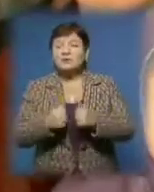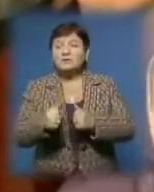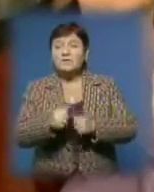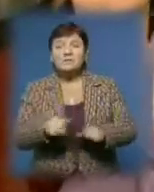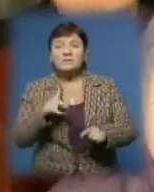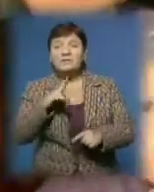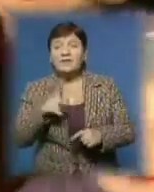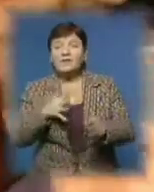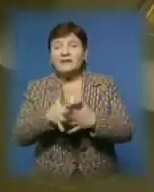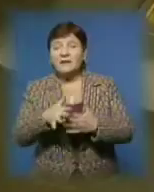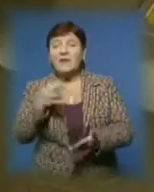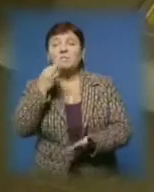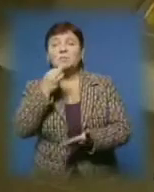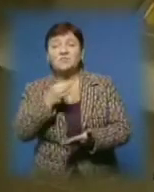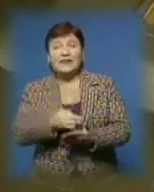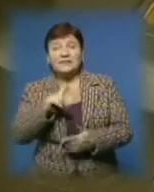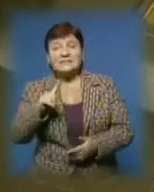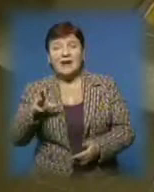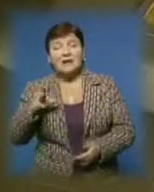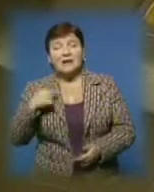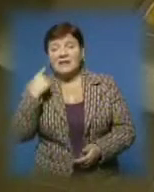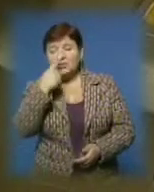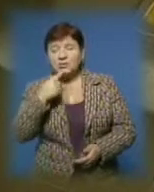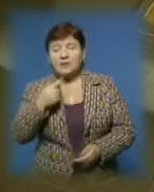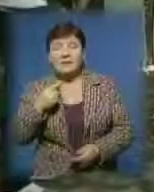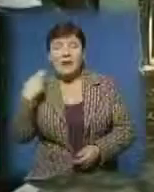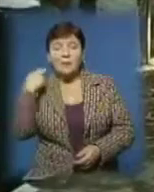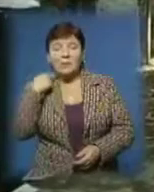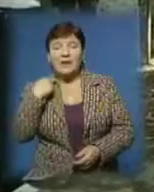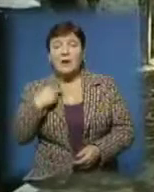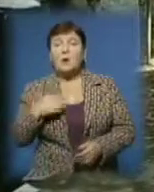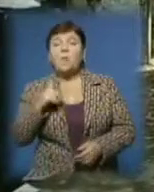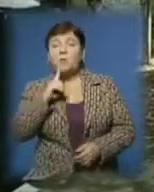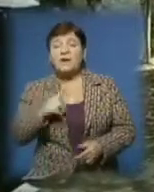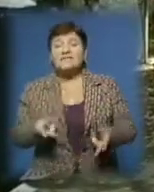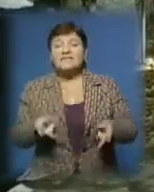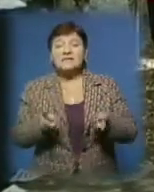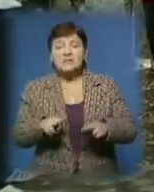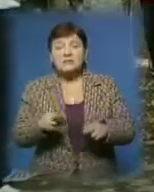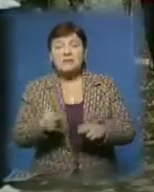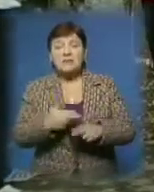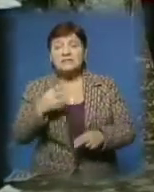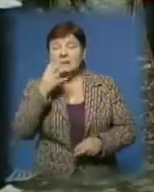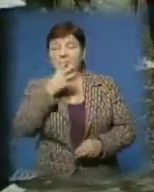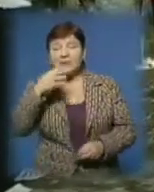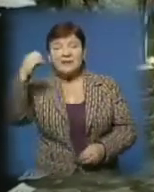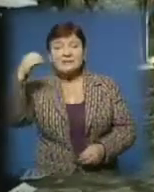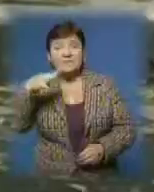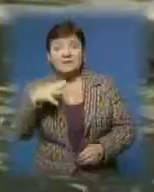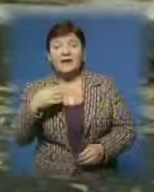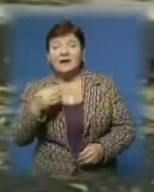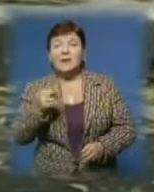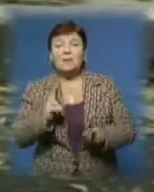свої витрати і відповідати лише за власні борги. Однак, поки 72 родини залишаються без тепла, світла та можливості приготувати